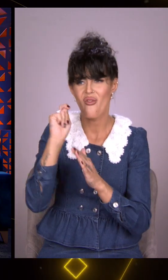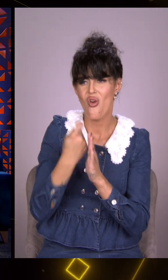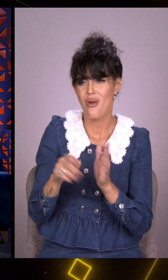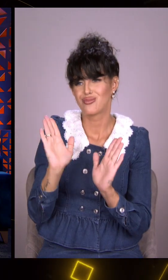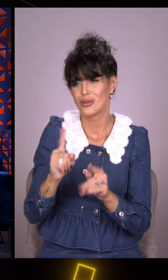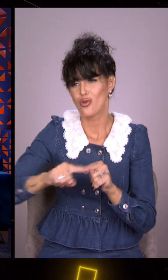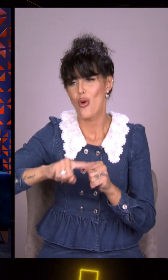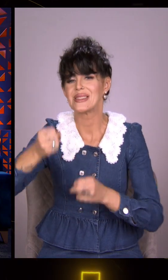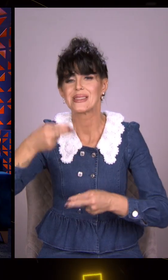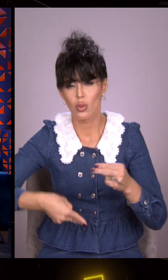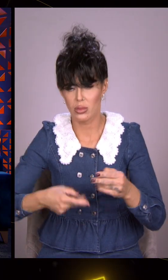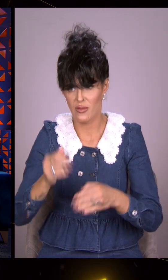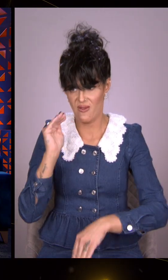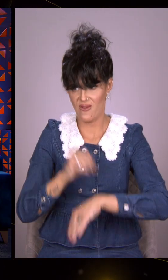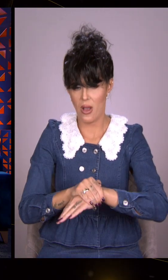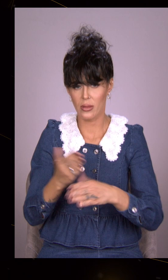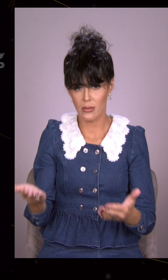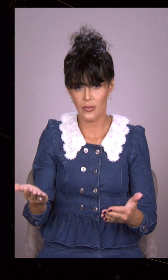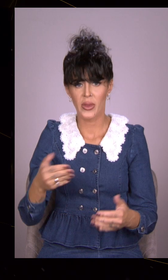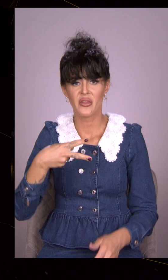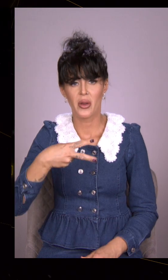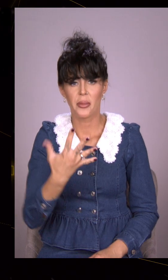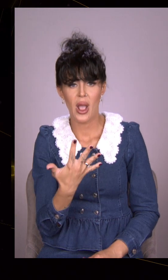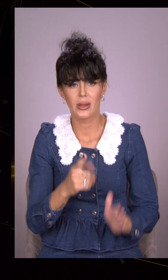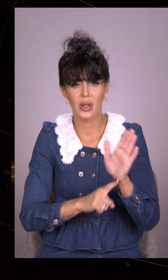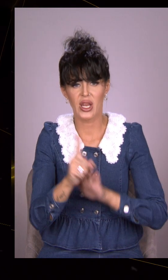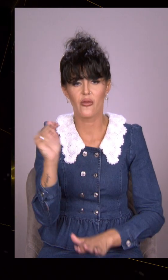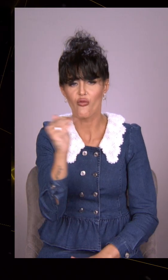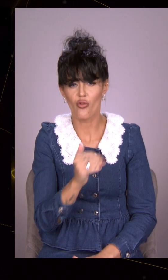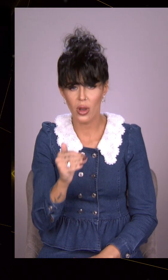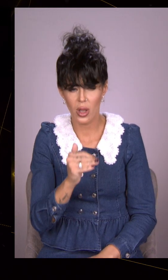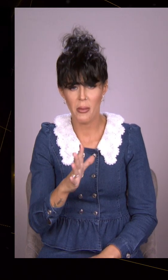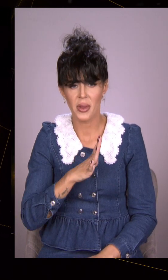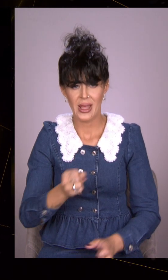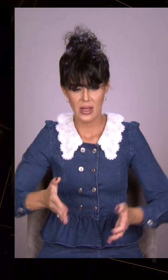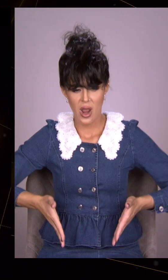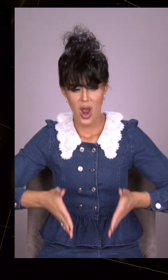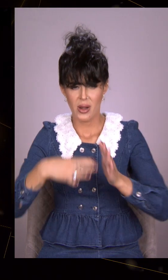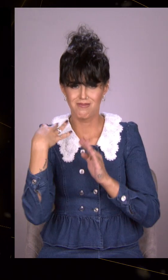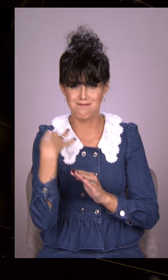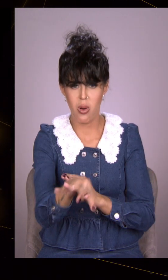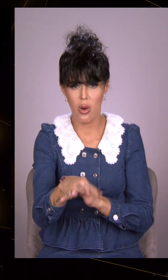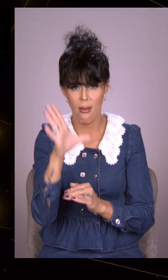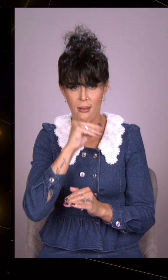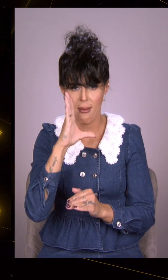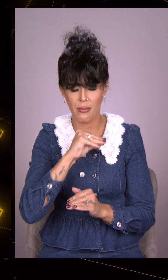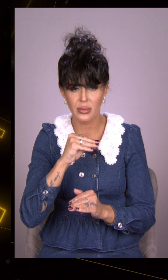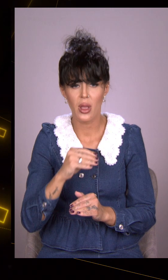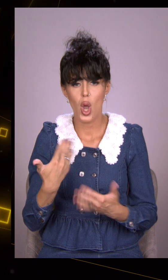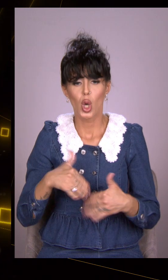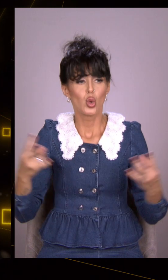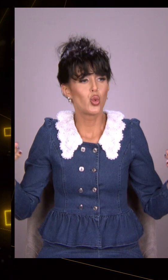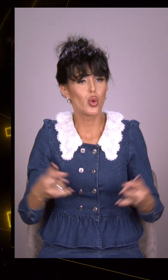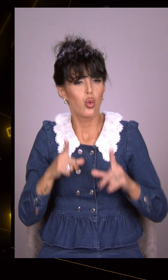треба виїжджати, вже з 25 лютого траса прострілювалась, тобто вже виїхати було